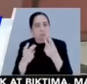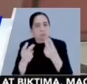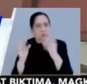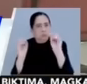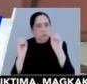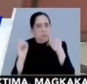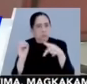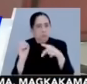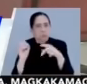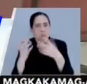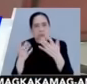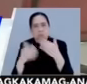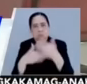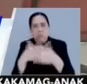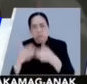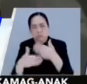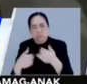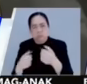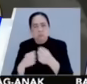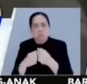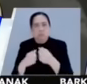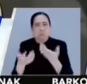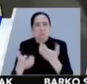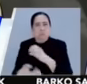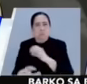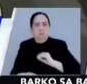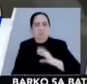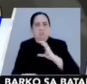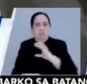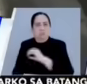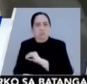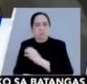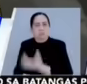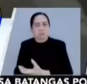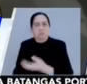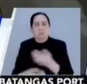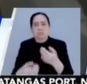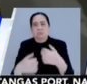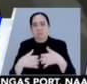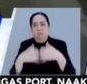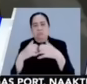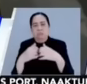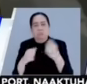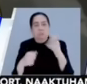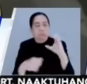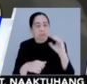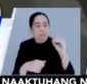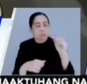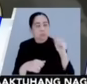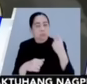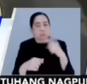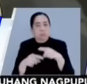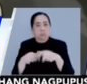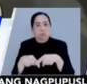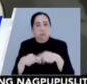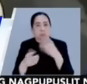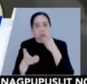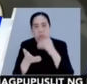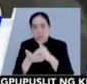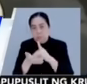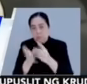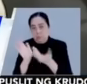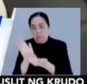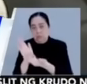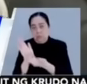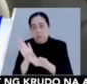initiatives and confidence building. The COA relies only on the documentary evidence of